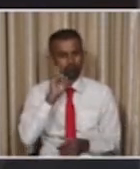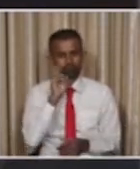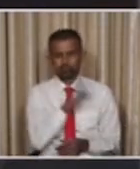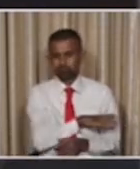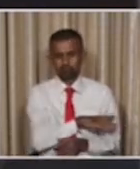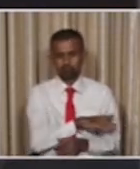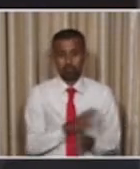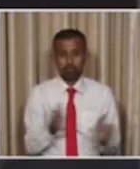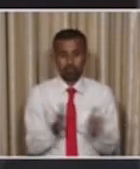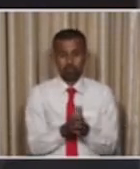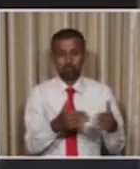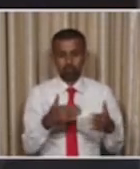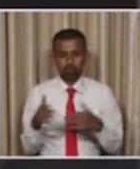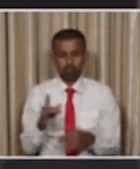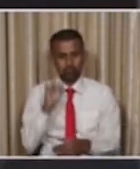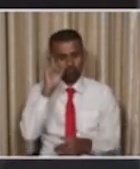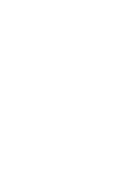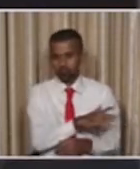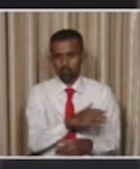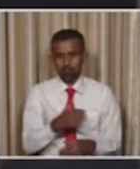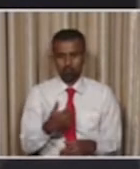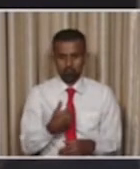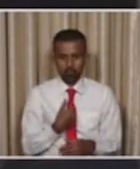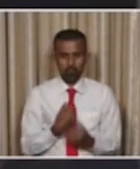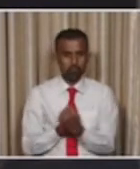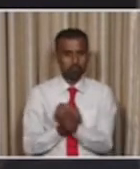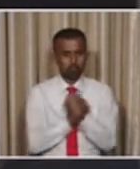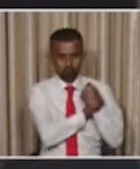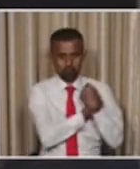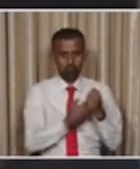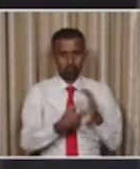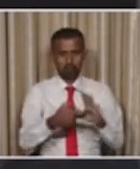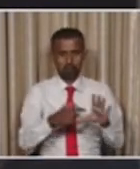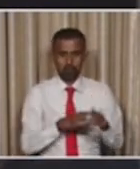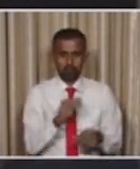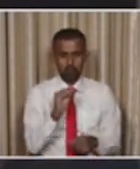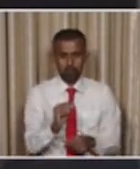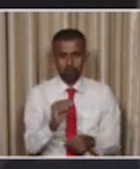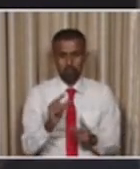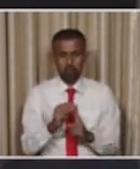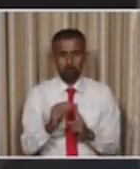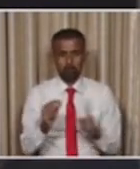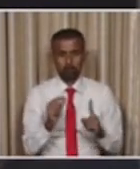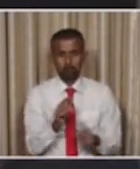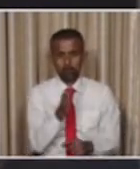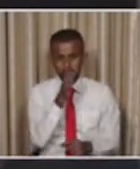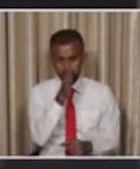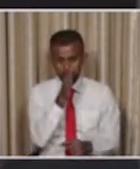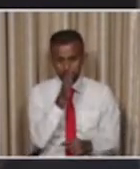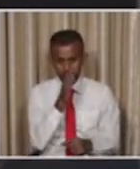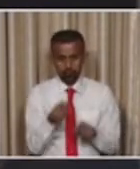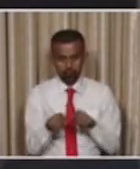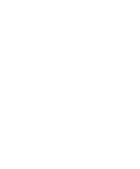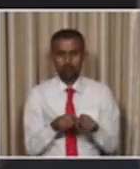එක්ව සහ වෙන් වෙන් වශයෙන්. එහෙමනම් මාව හිරේ දාන්න උත්සාහ කරනවා නම් මම පාර්ලිමේන්තුව නොමගරියා කියලා.